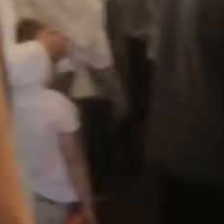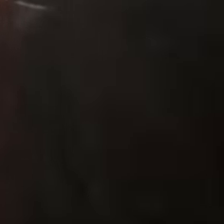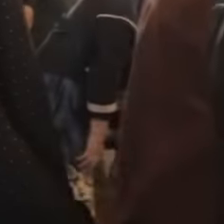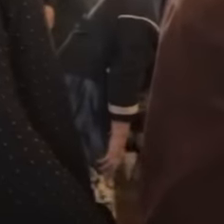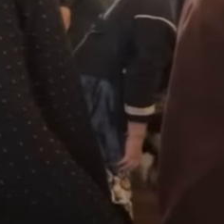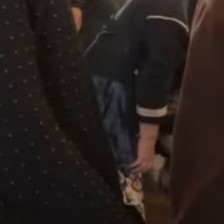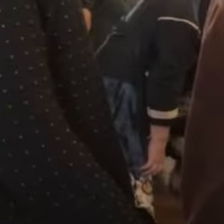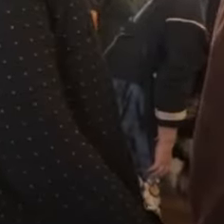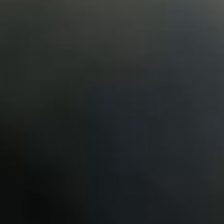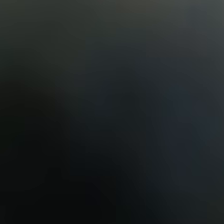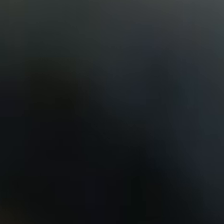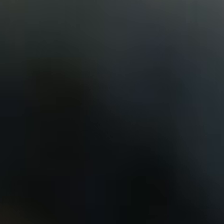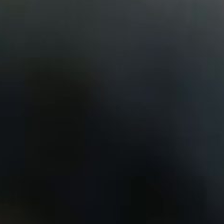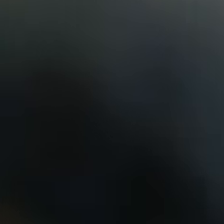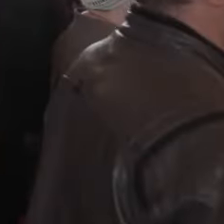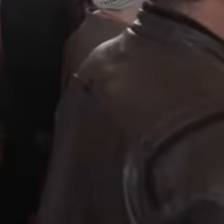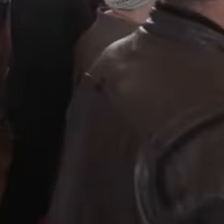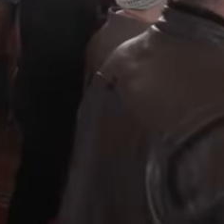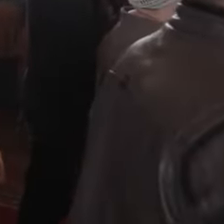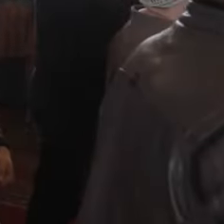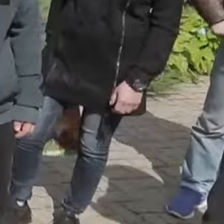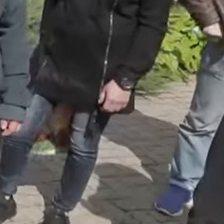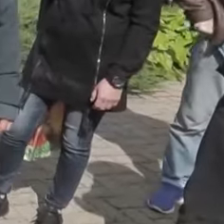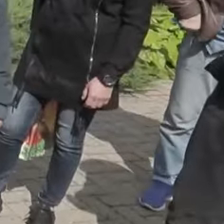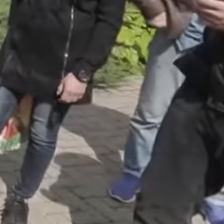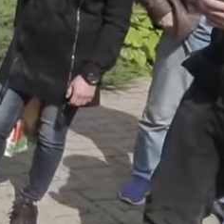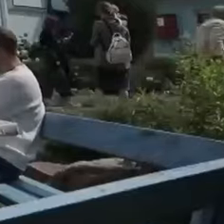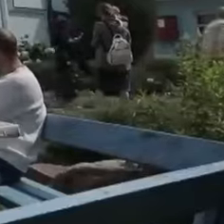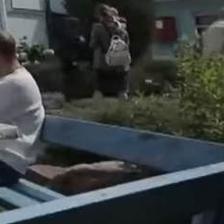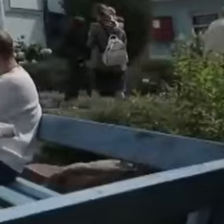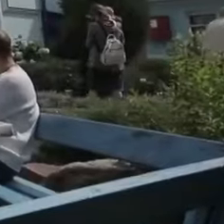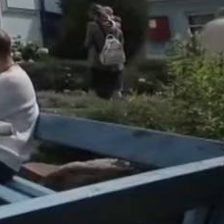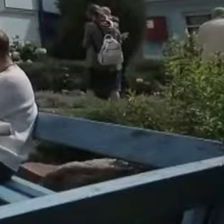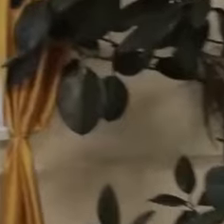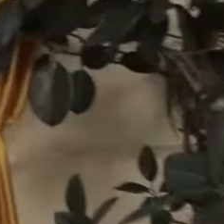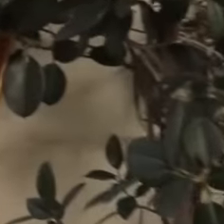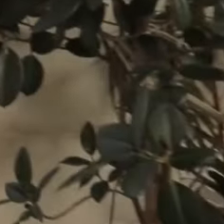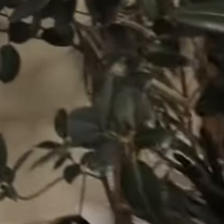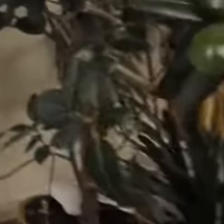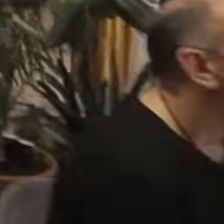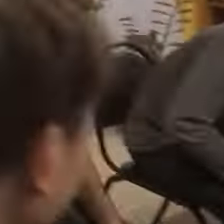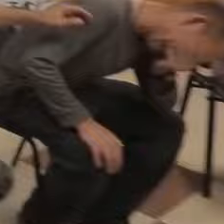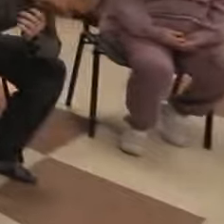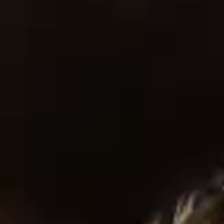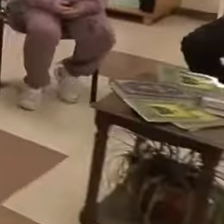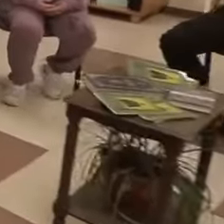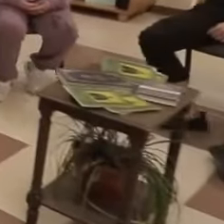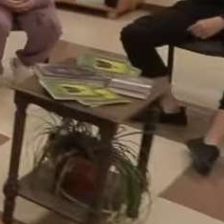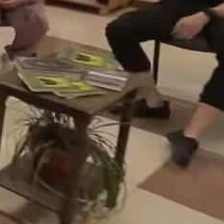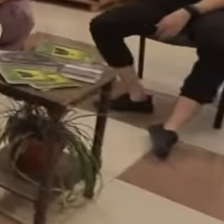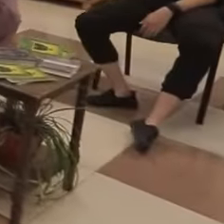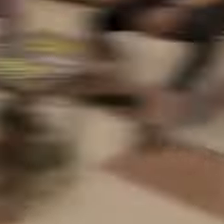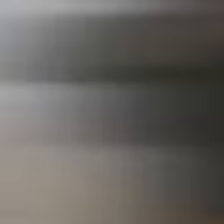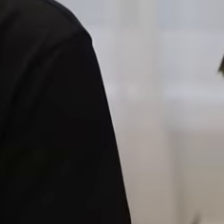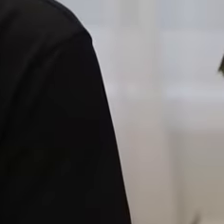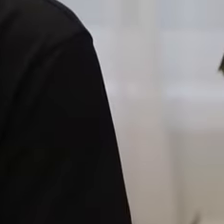в рамках нацпроекта «Демография» представляет третий сезон телецикла «12». У вас есть возможность